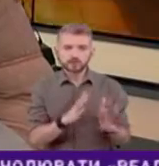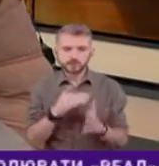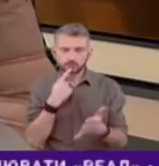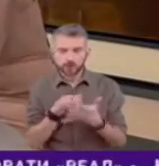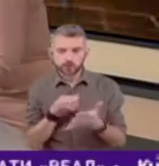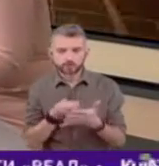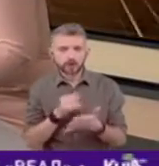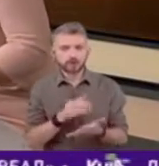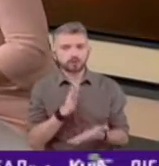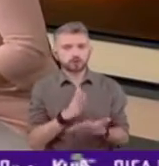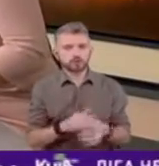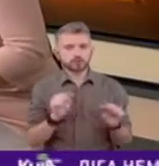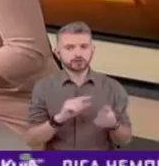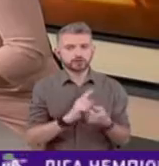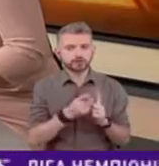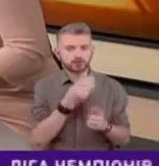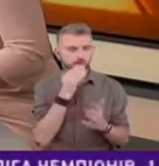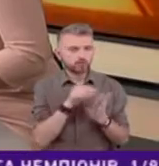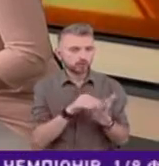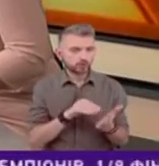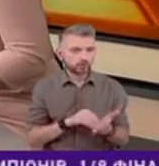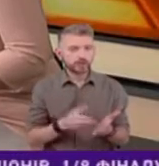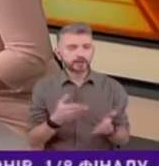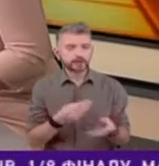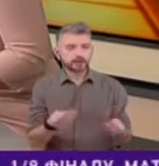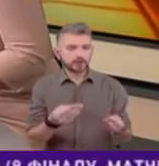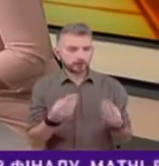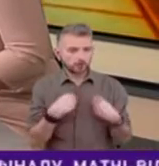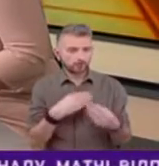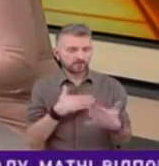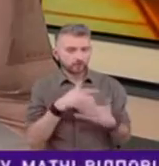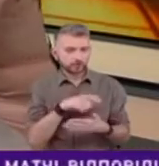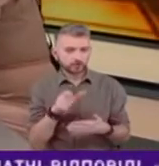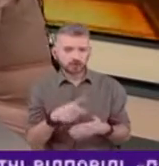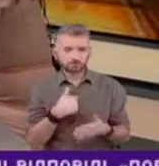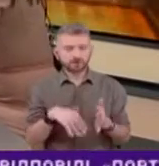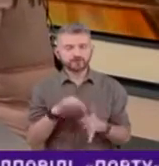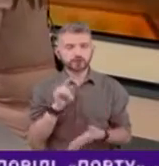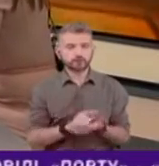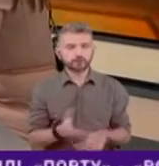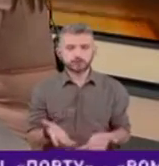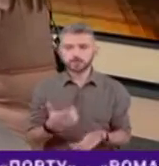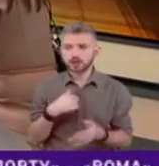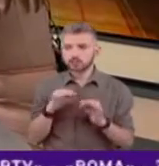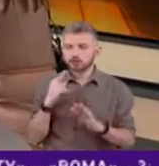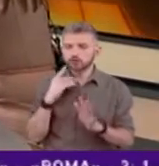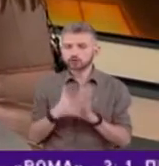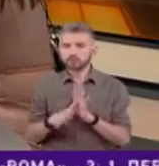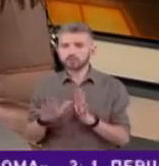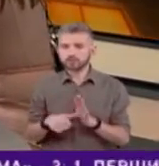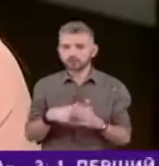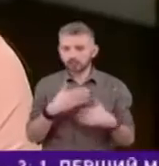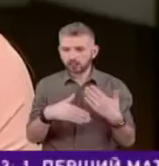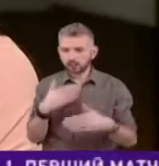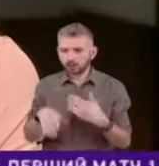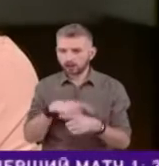харчування, і маємо можливість змінити меню, рецептури, які надають нам отер, вибір за нами. Я правильно розумію, що після того, як буде пройдена вся ця